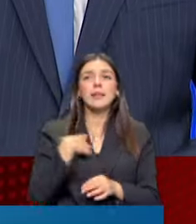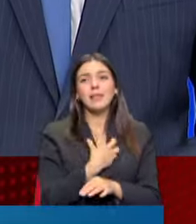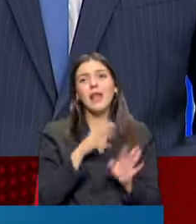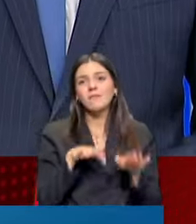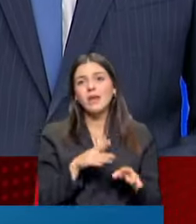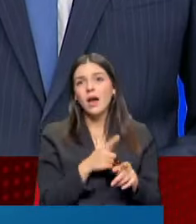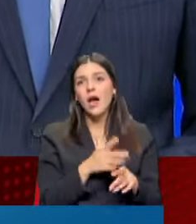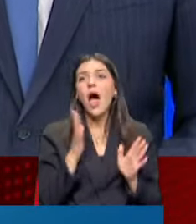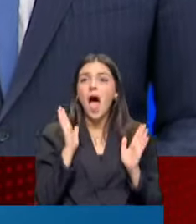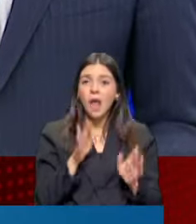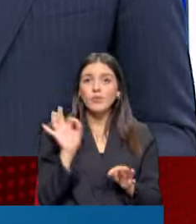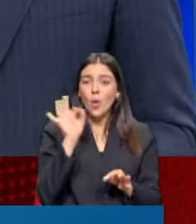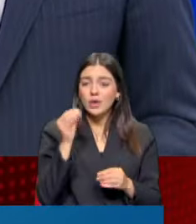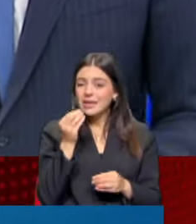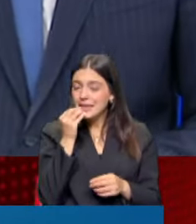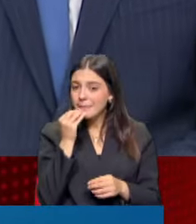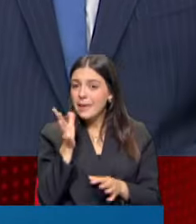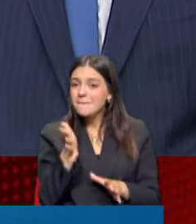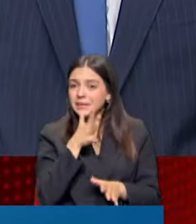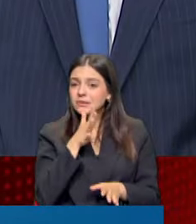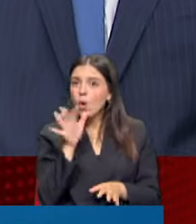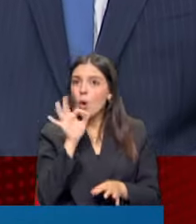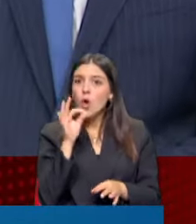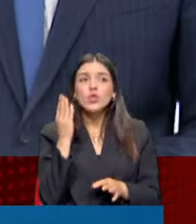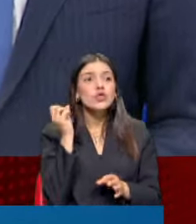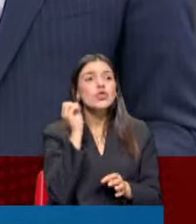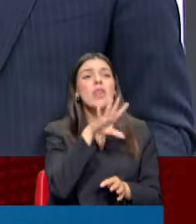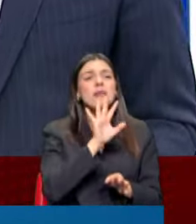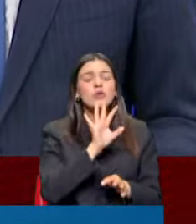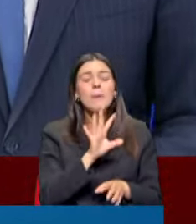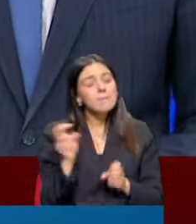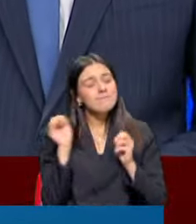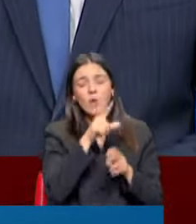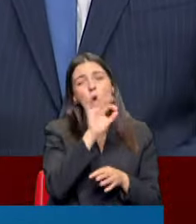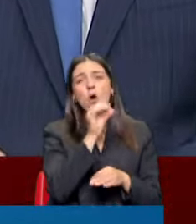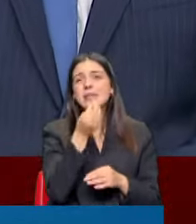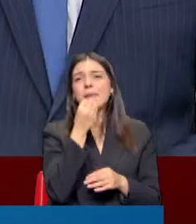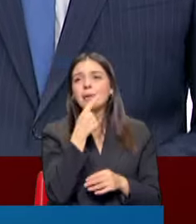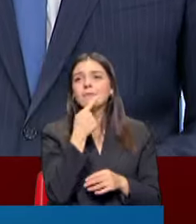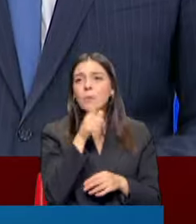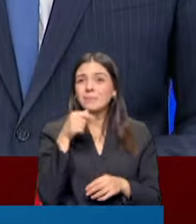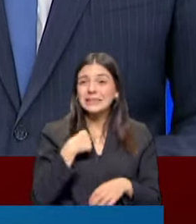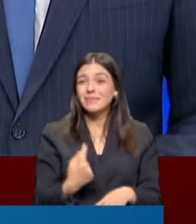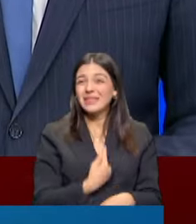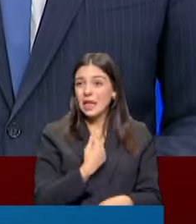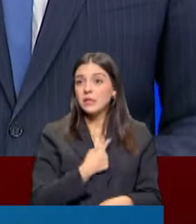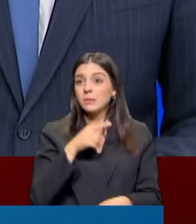var. Halbuki okulda yemek korktu. Yiyeceğini bilse, göndermeyecekse bile gönderecek. Kesinlikle. Değil mi? Bizim niyetimiz aslında